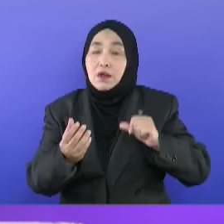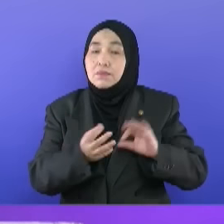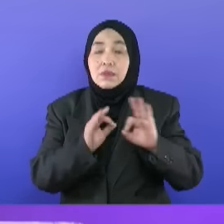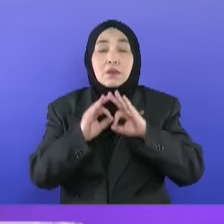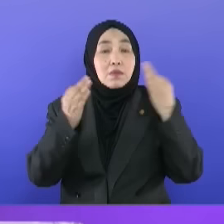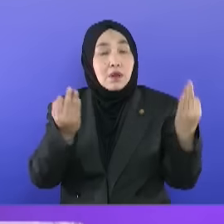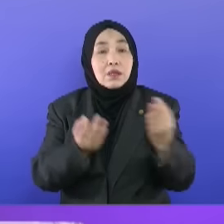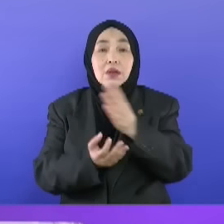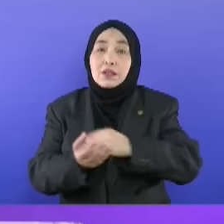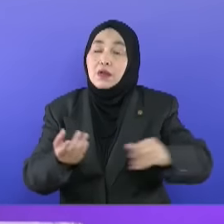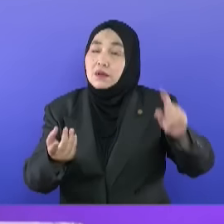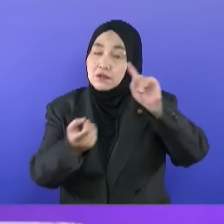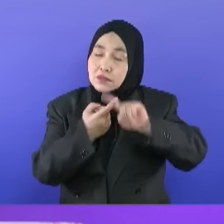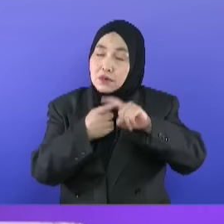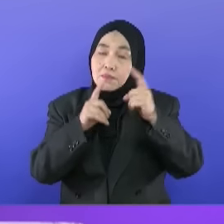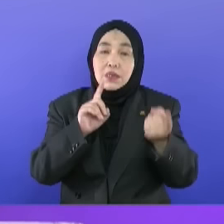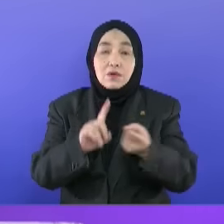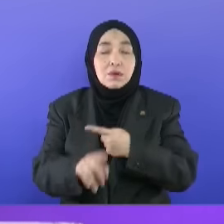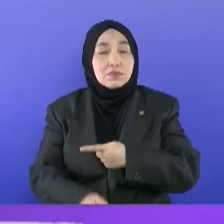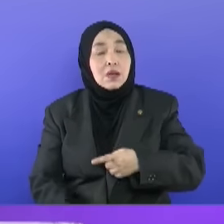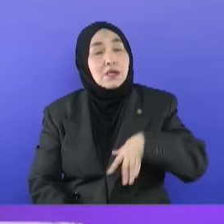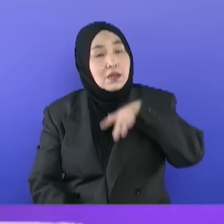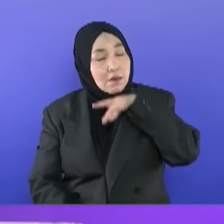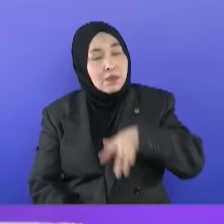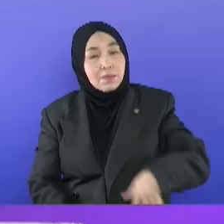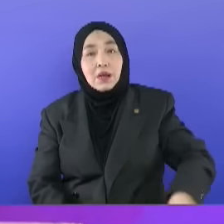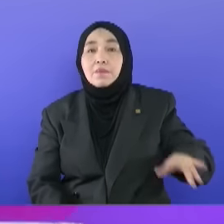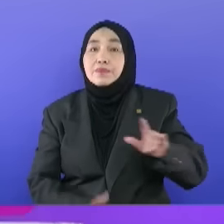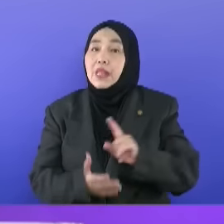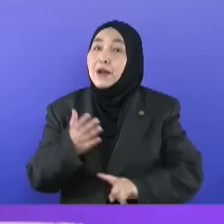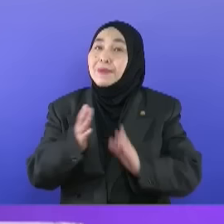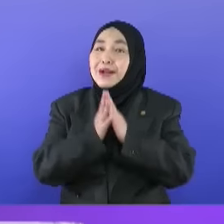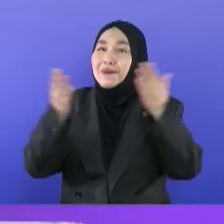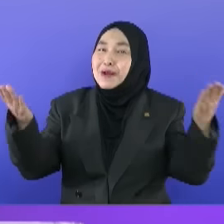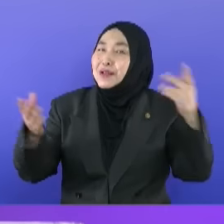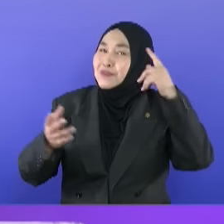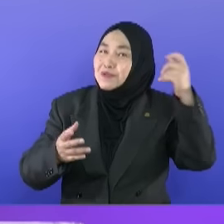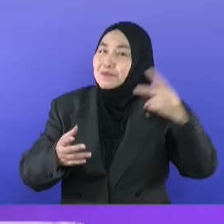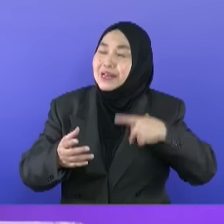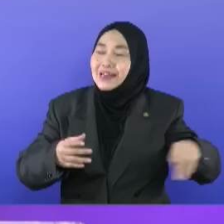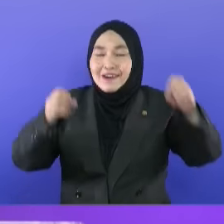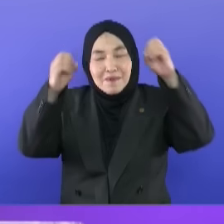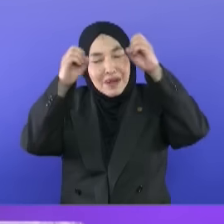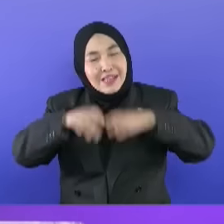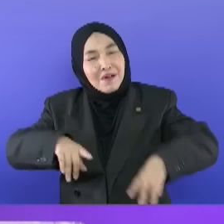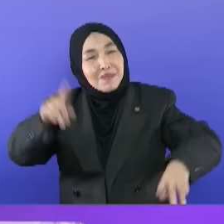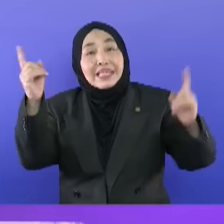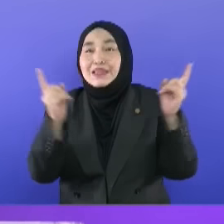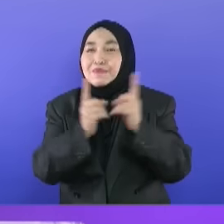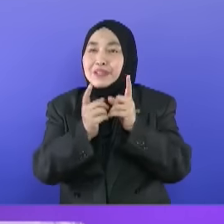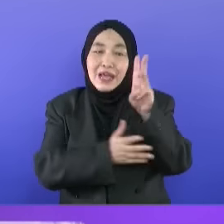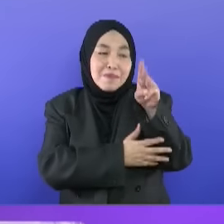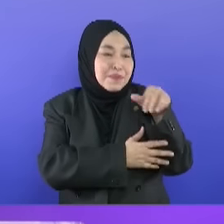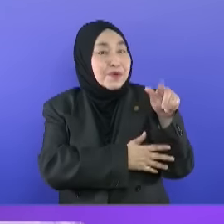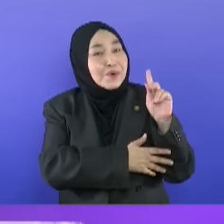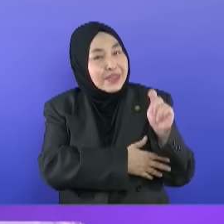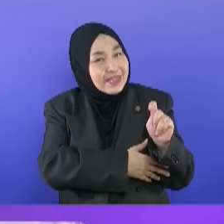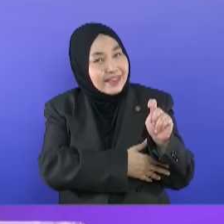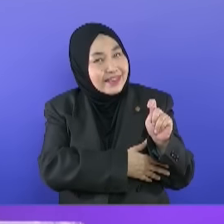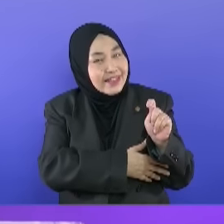ala sayyidina Muhammadin wa ala alihi wasahbihi ajmain. Amma ba'du. Apa khabar tuan-tuan, puan-puan yang dirahmati Allah sekalian. Kita bertemu dalam My Quran